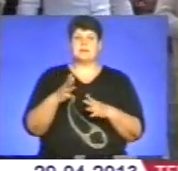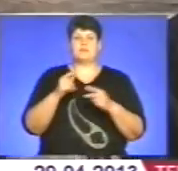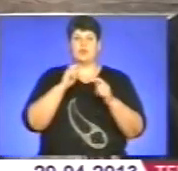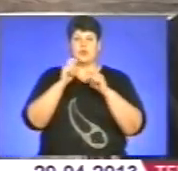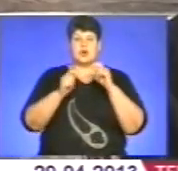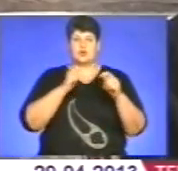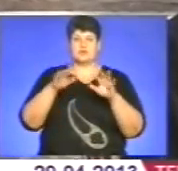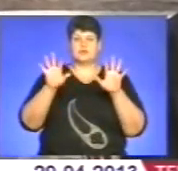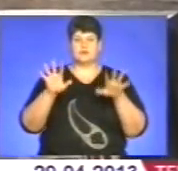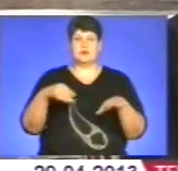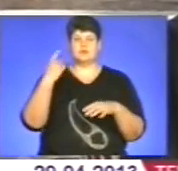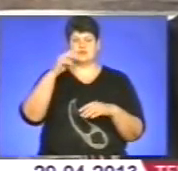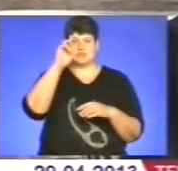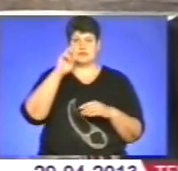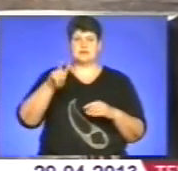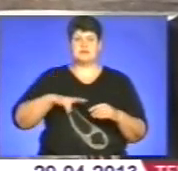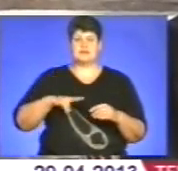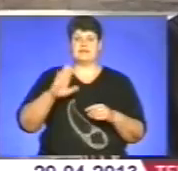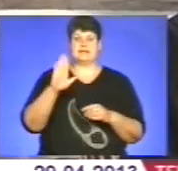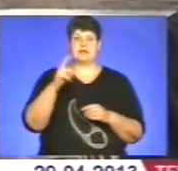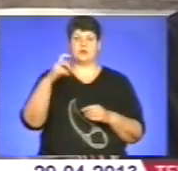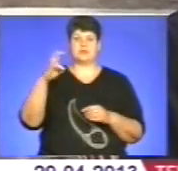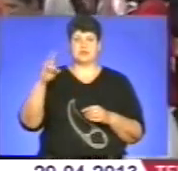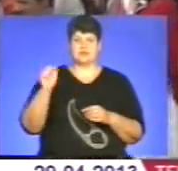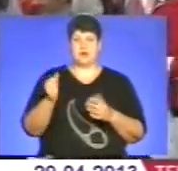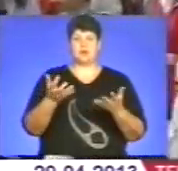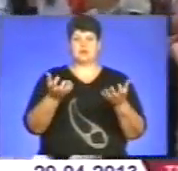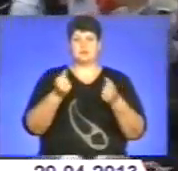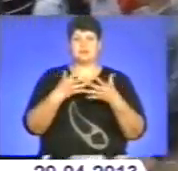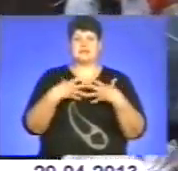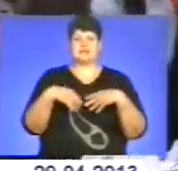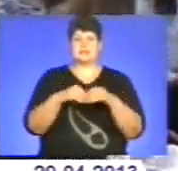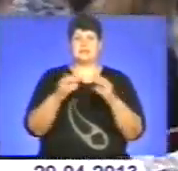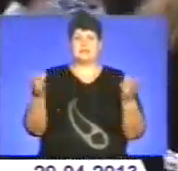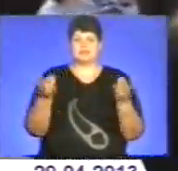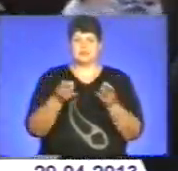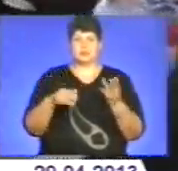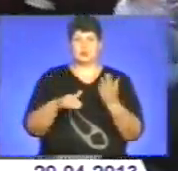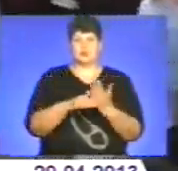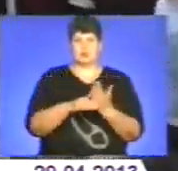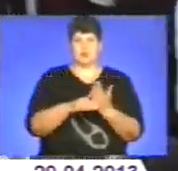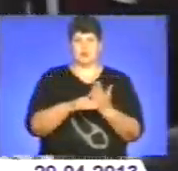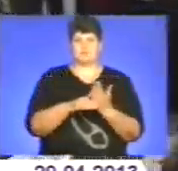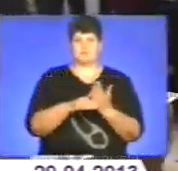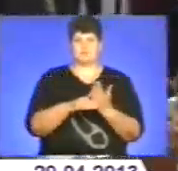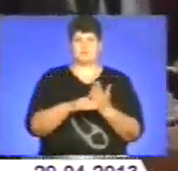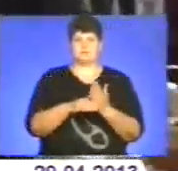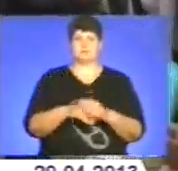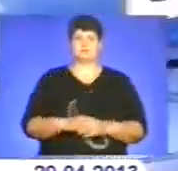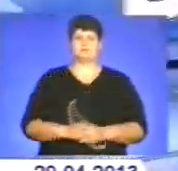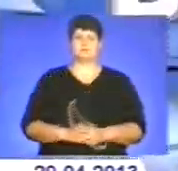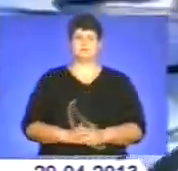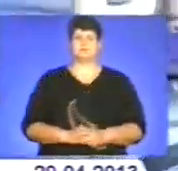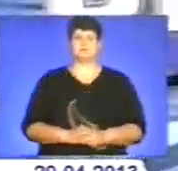від голови облдержадміністрації Валентина Хоптяна отримали сім'ї, які потребують допомоги.